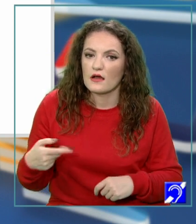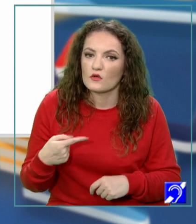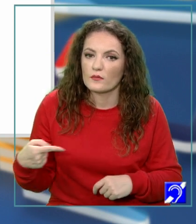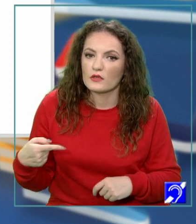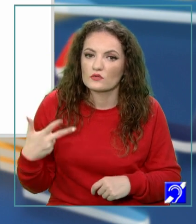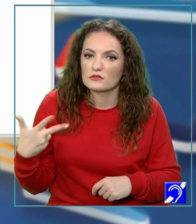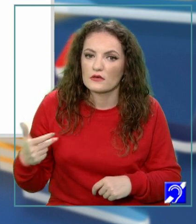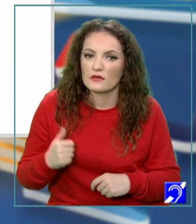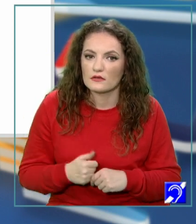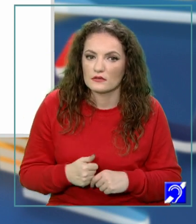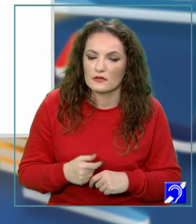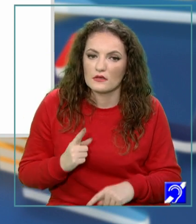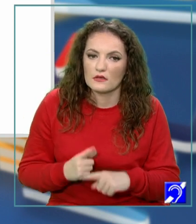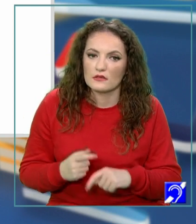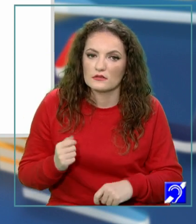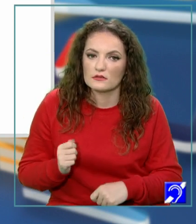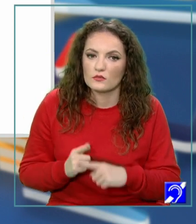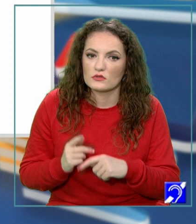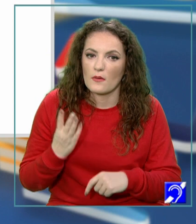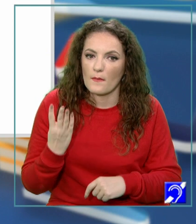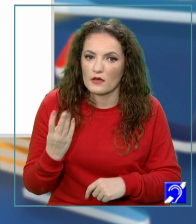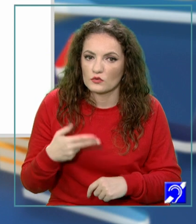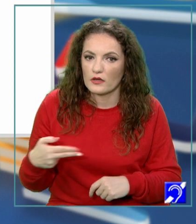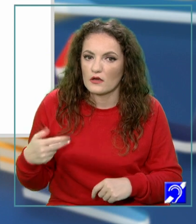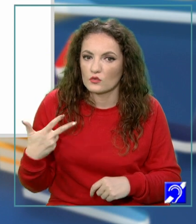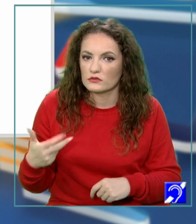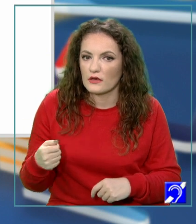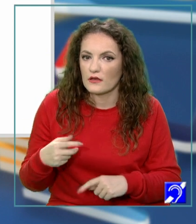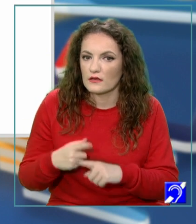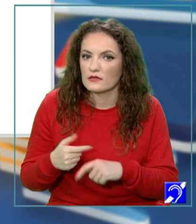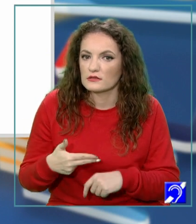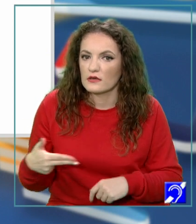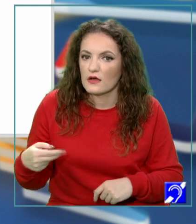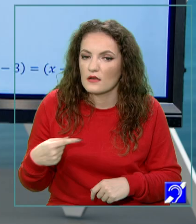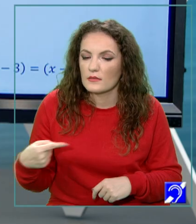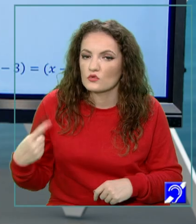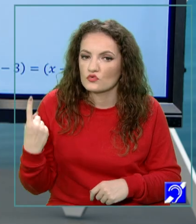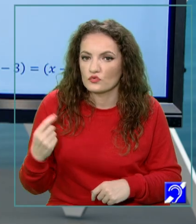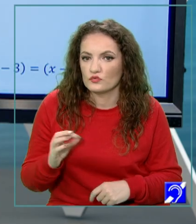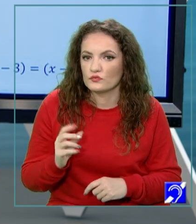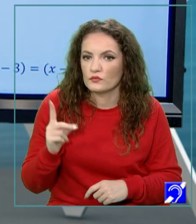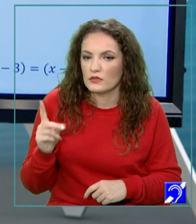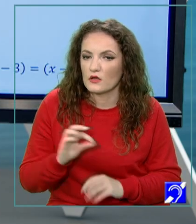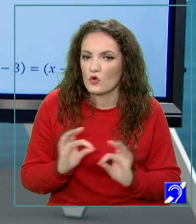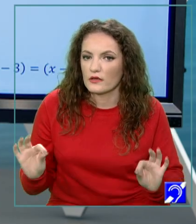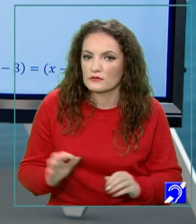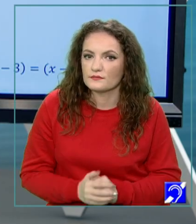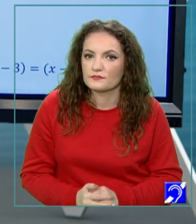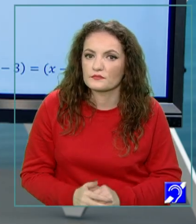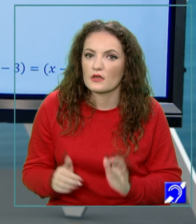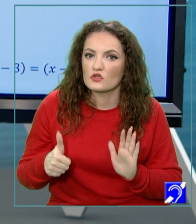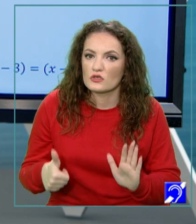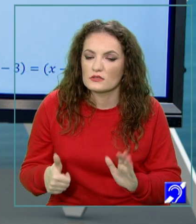4 egal cu 3 rezultă x egal cu minus 1. Deci soluția mea corectă este punctul D. La exercițiul 6 mi se